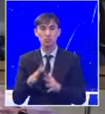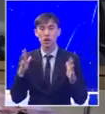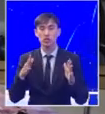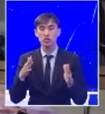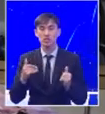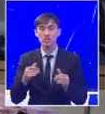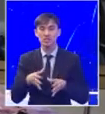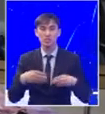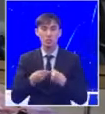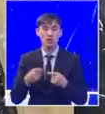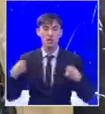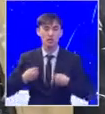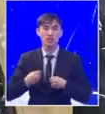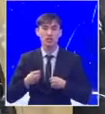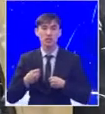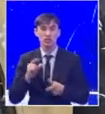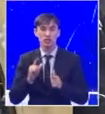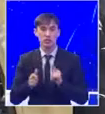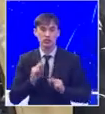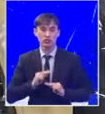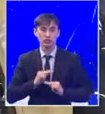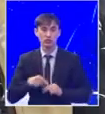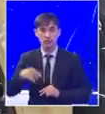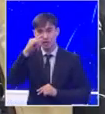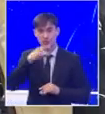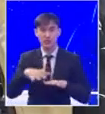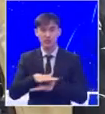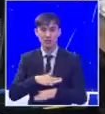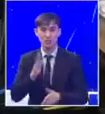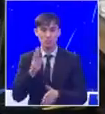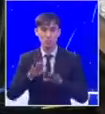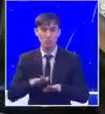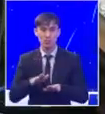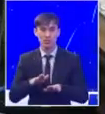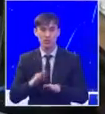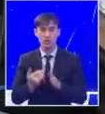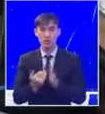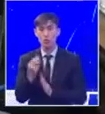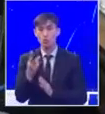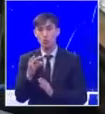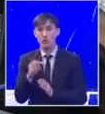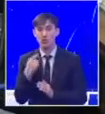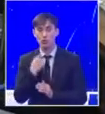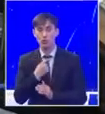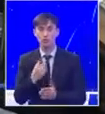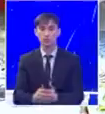сетей семейной одежды, действующих на рынке Казахстана. Призван стать местом гипершоппинга для